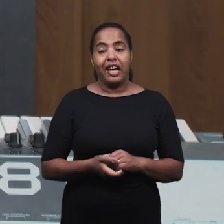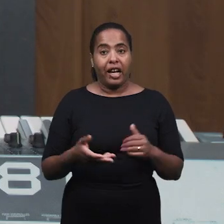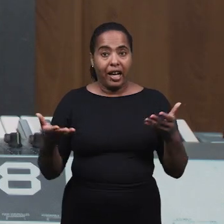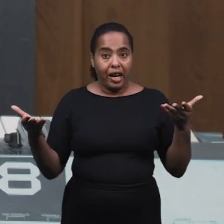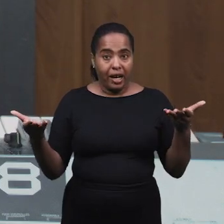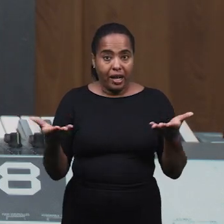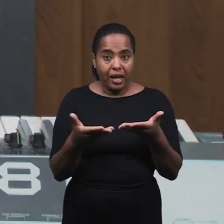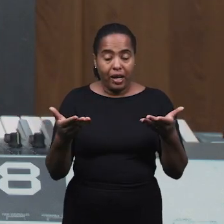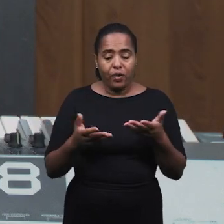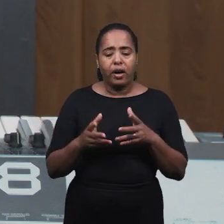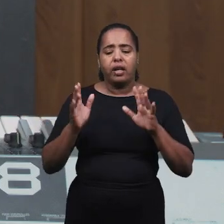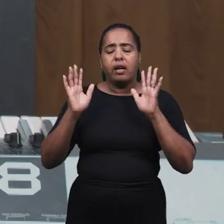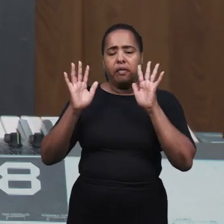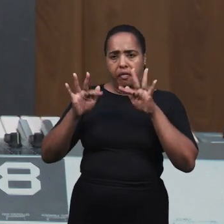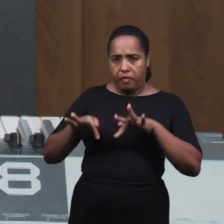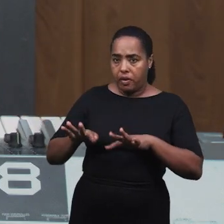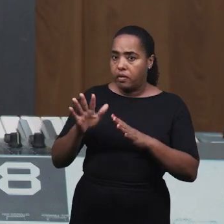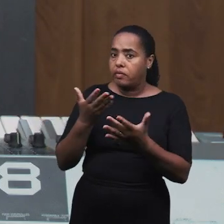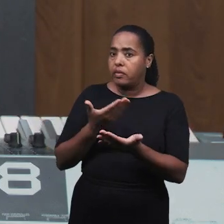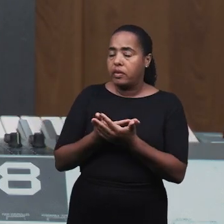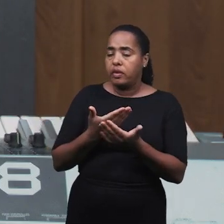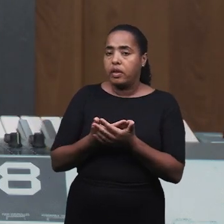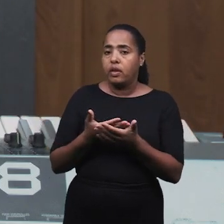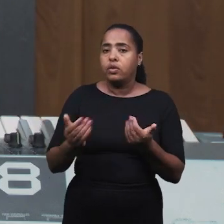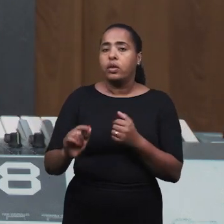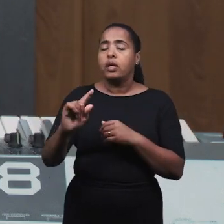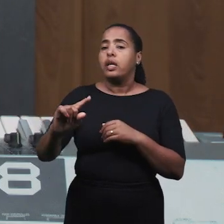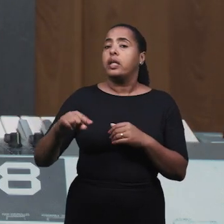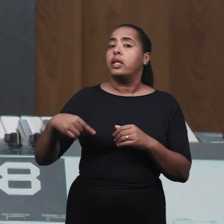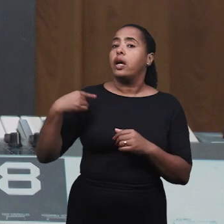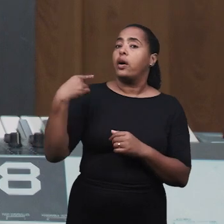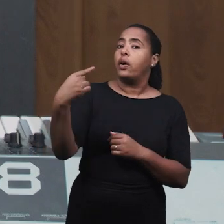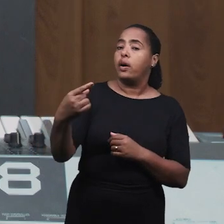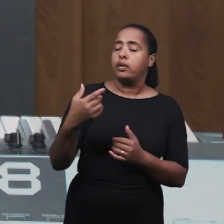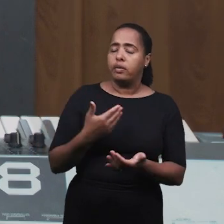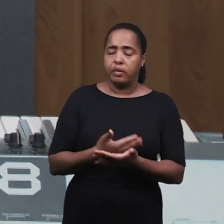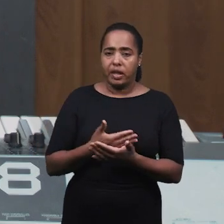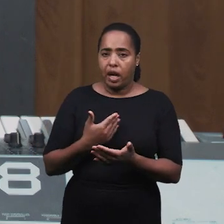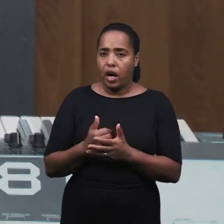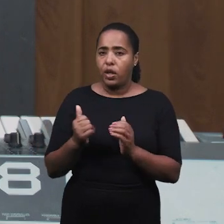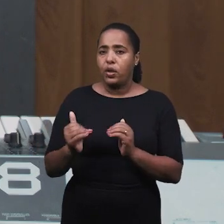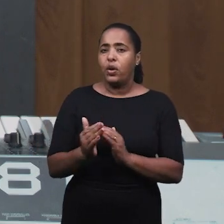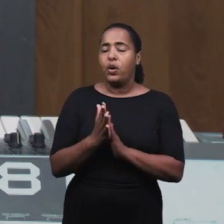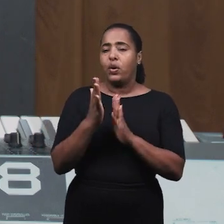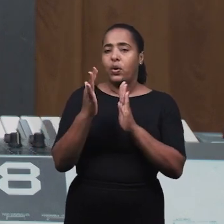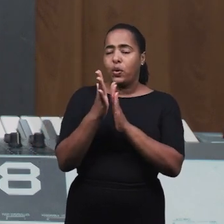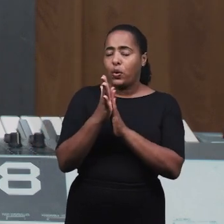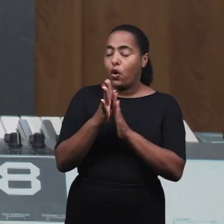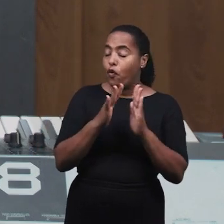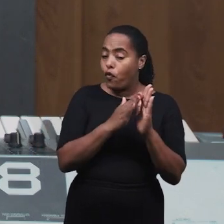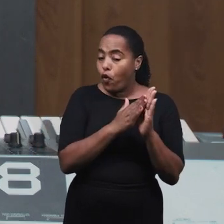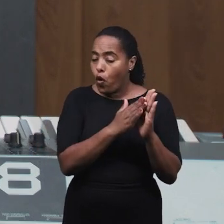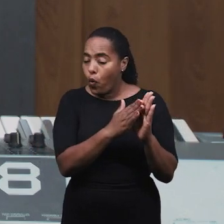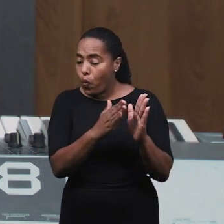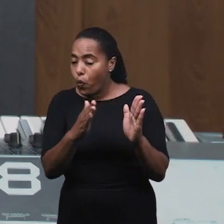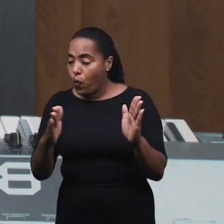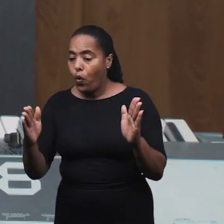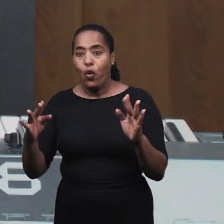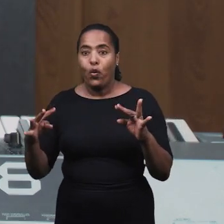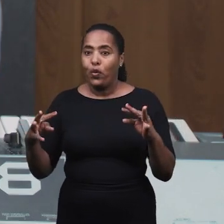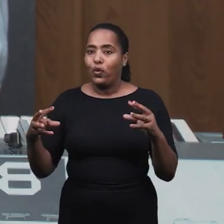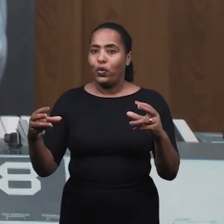Voilà. Maintenant, nous allons finaliser cette étude. Dans la prochaine étude, nous allons faire la louange